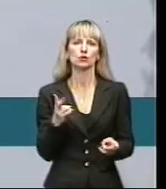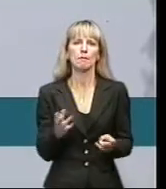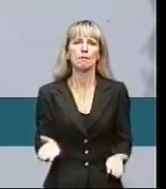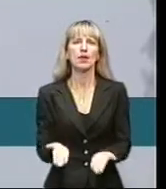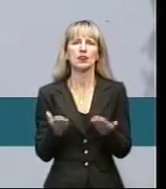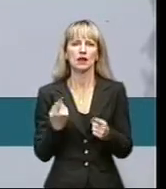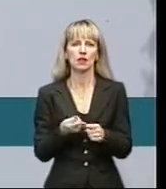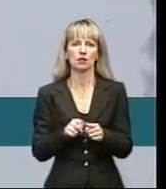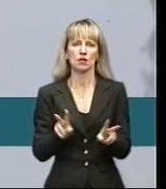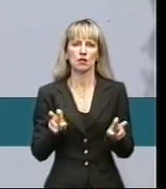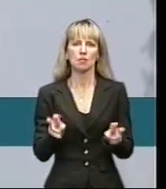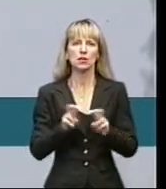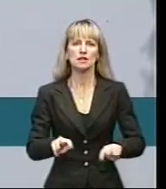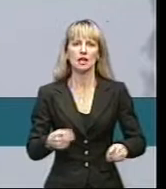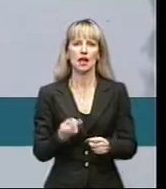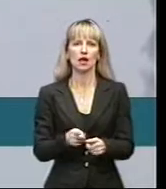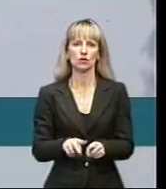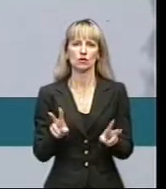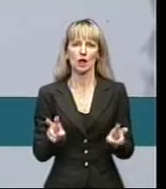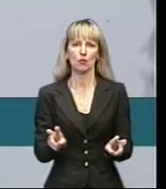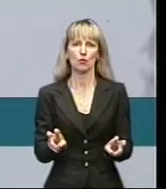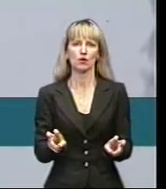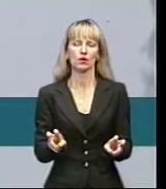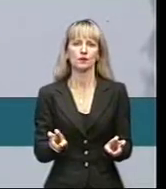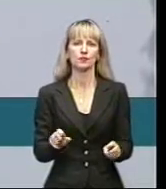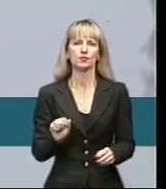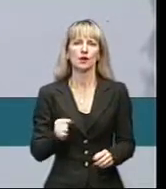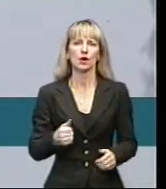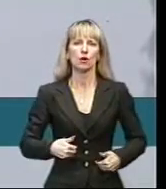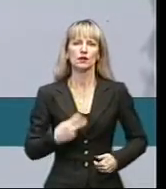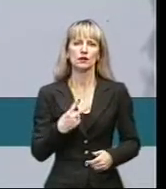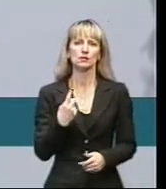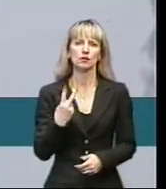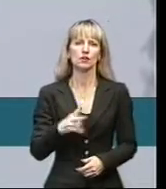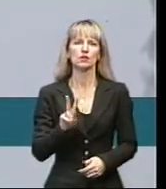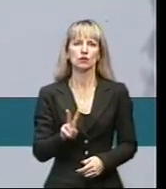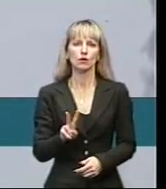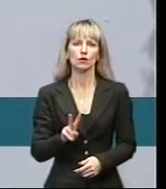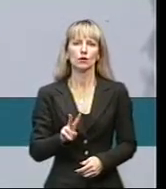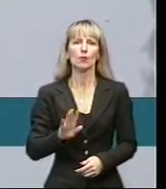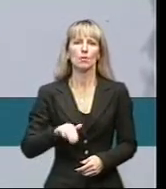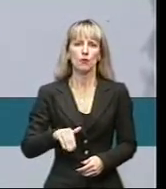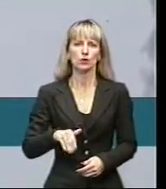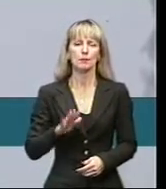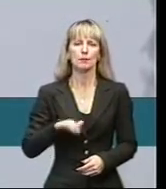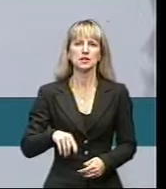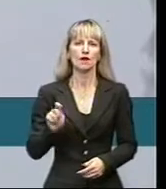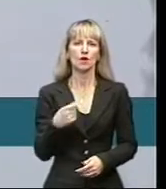тему, дослідити цю тему. А голод 21-22, потім післявоєнний